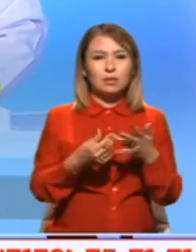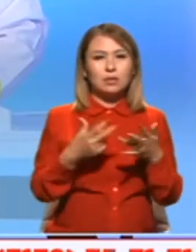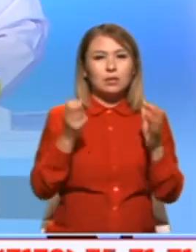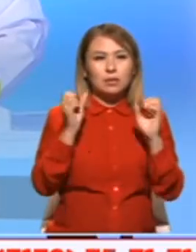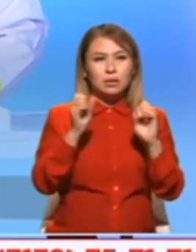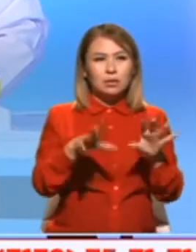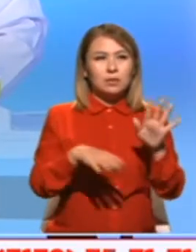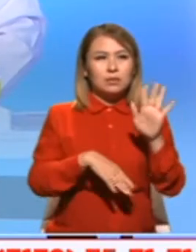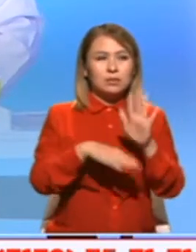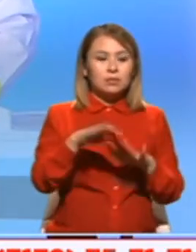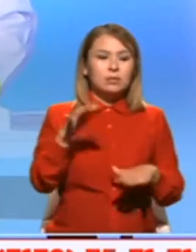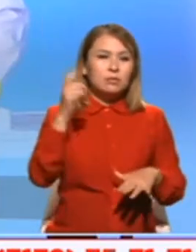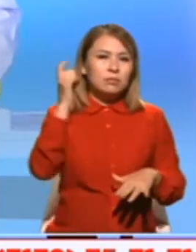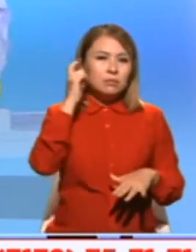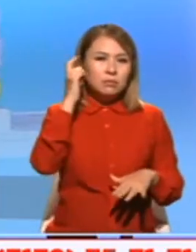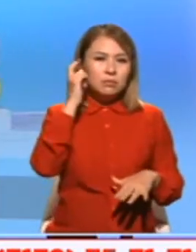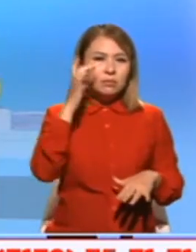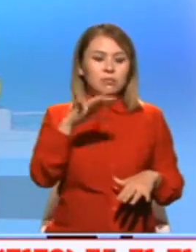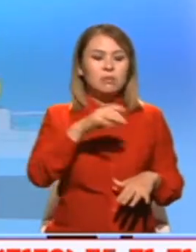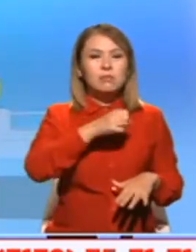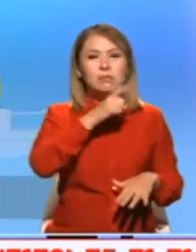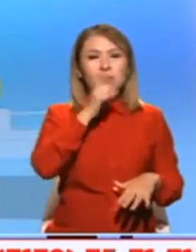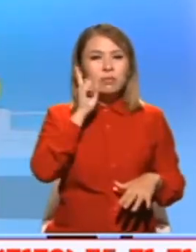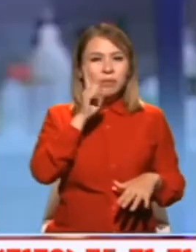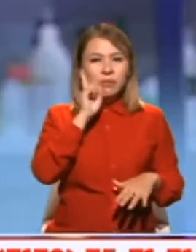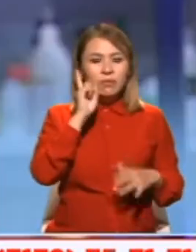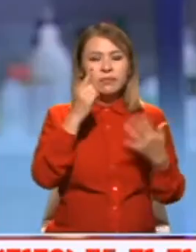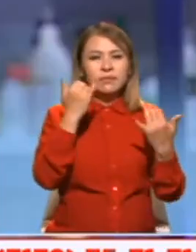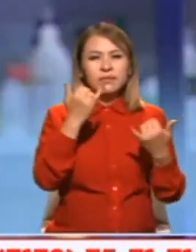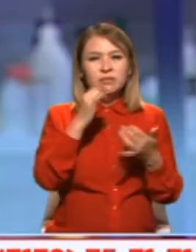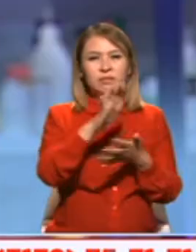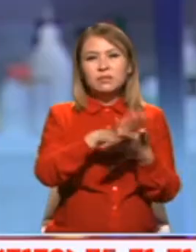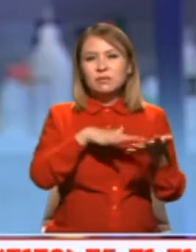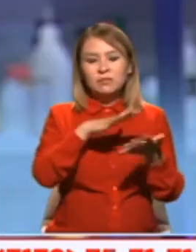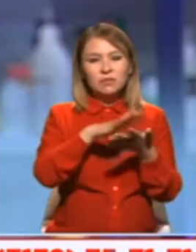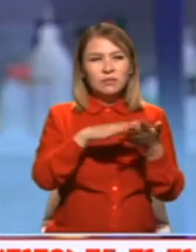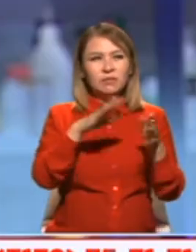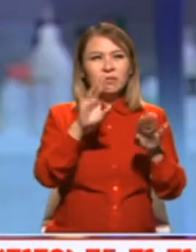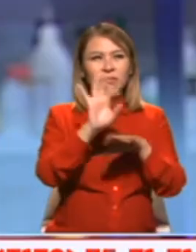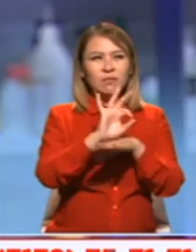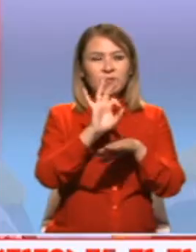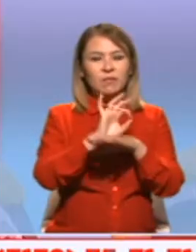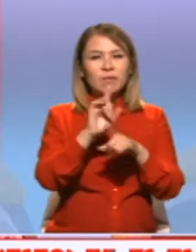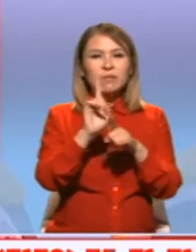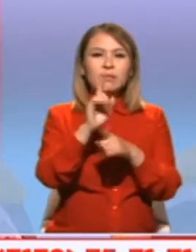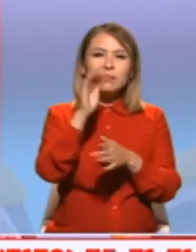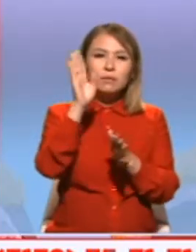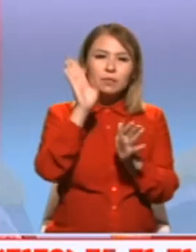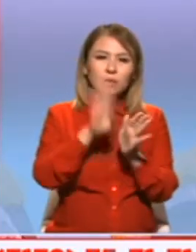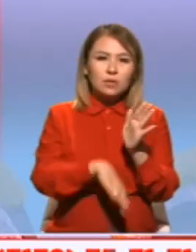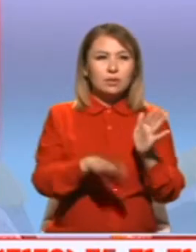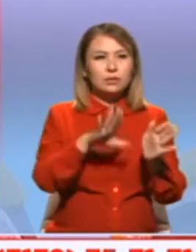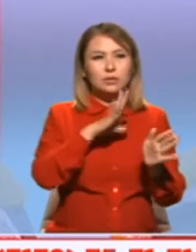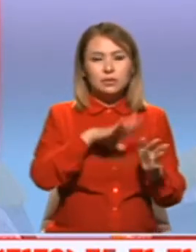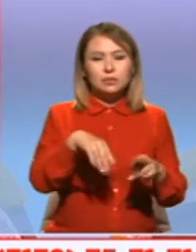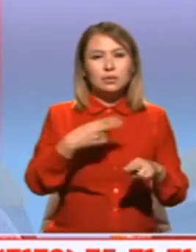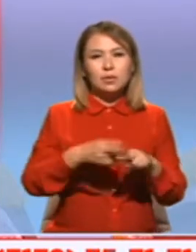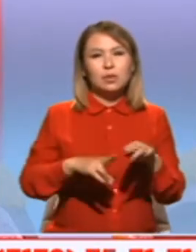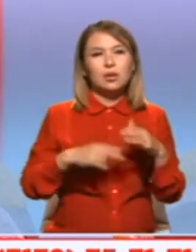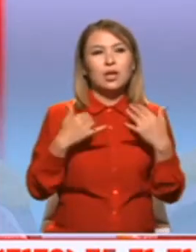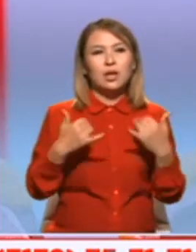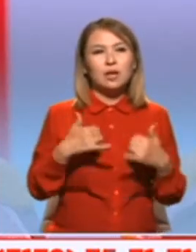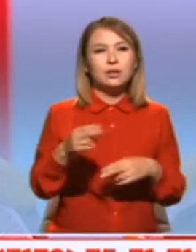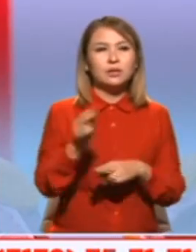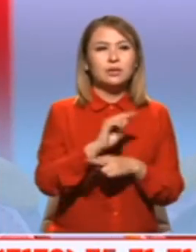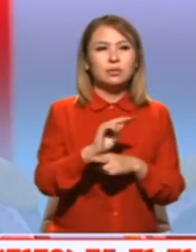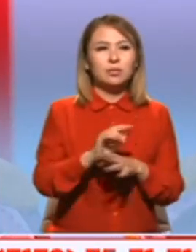қазірден сіздің жасыңыз әлі жас. Сондықтан да ары қарай бұл ауруды өтетіп алмау үшін қазірден емделгеніңіз дұрыс болады.